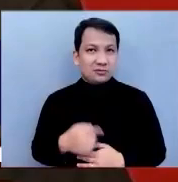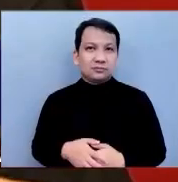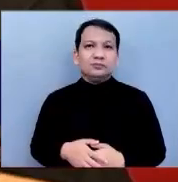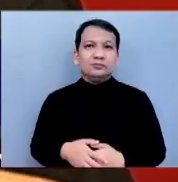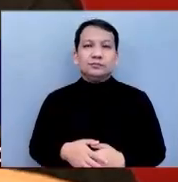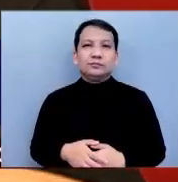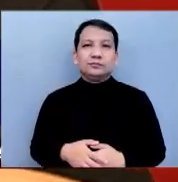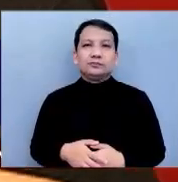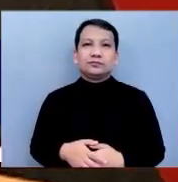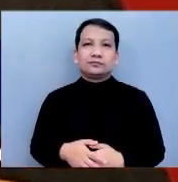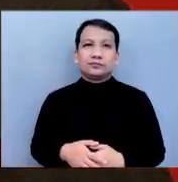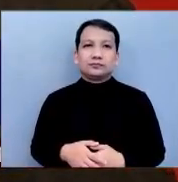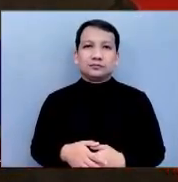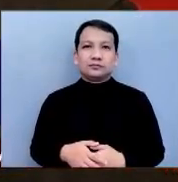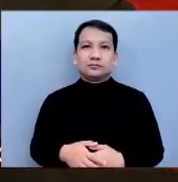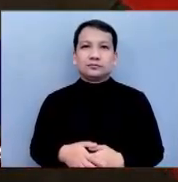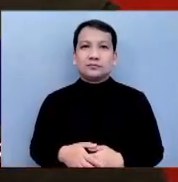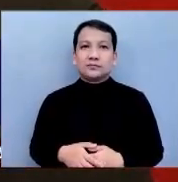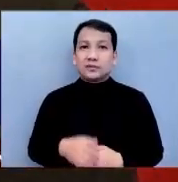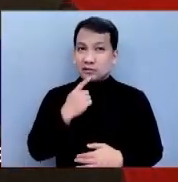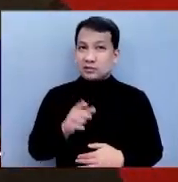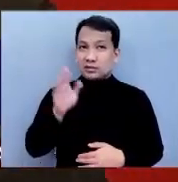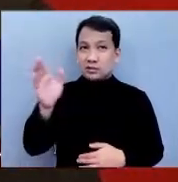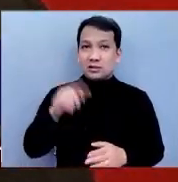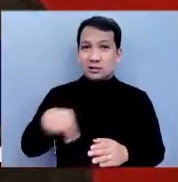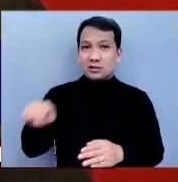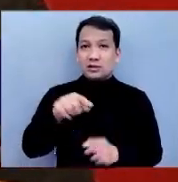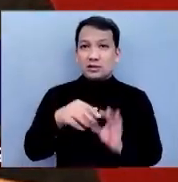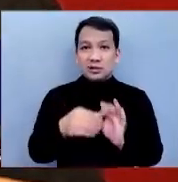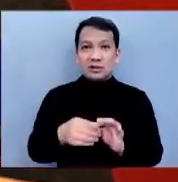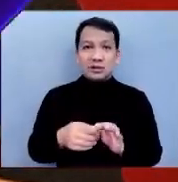May buwelta rin si Gadon sa mga bumabatikos sa kanya.